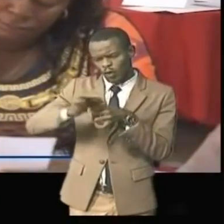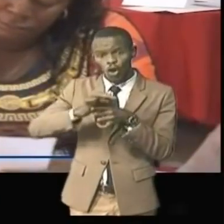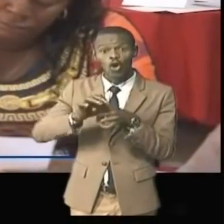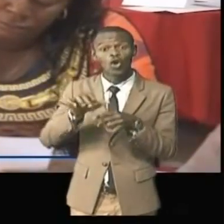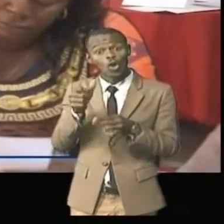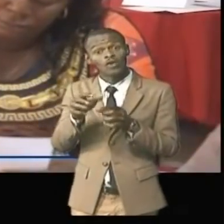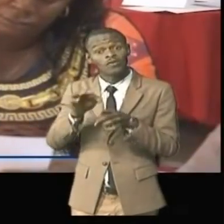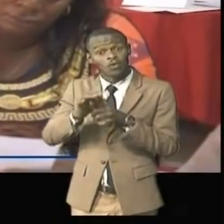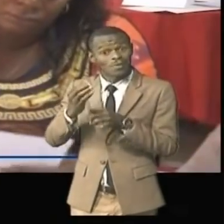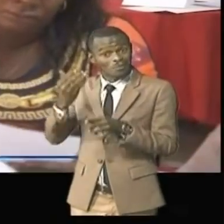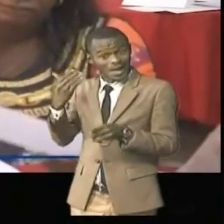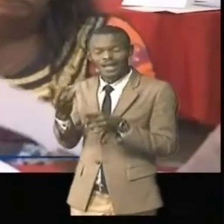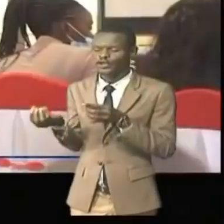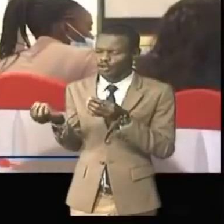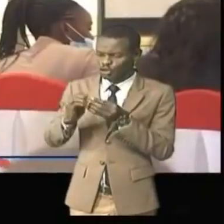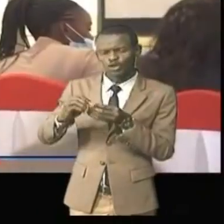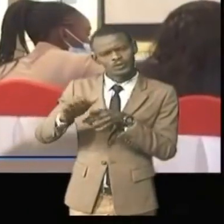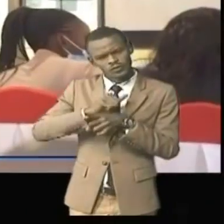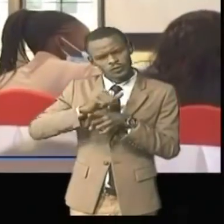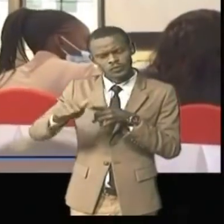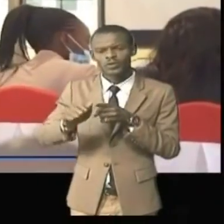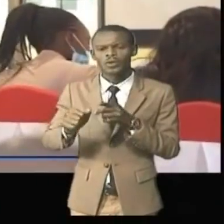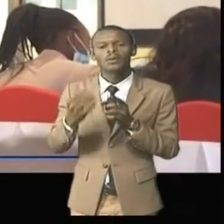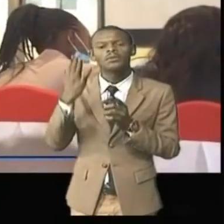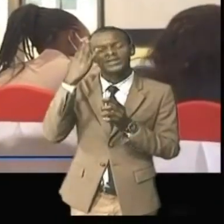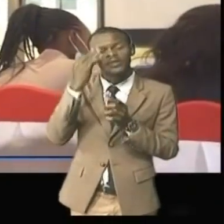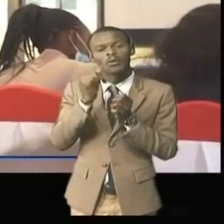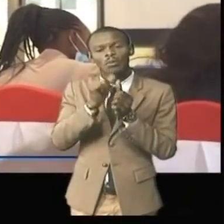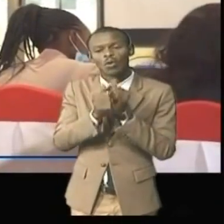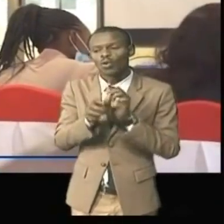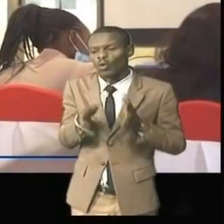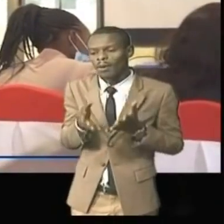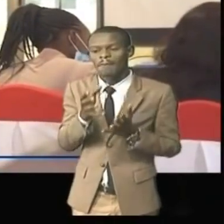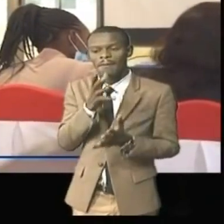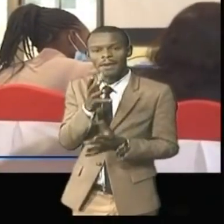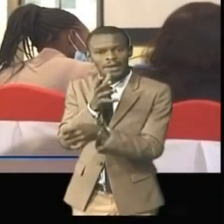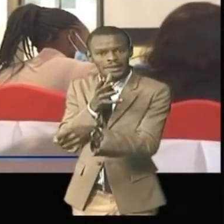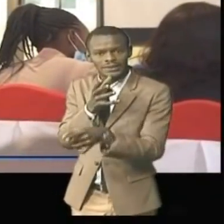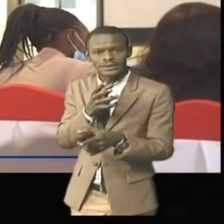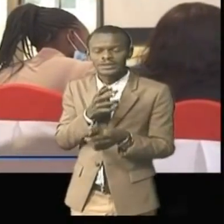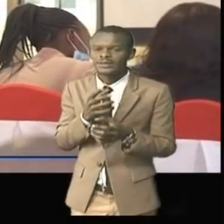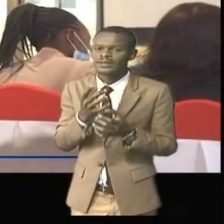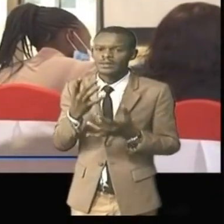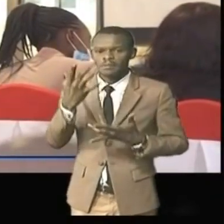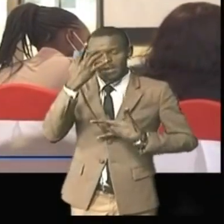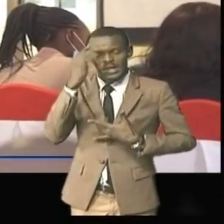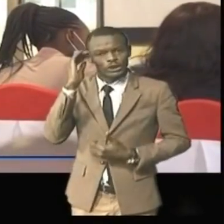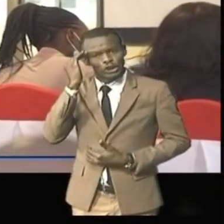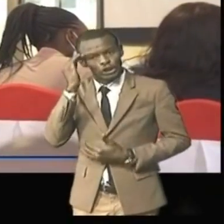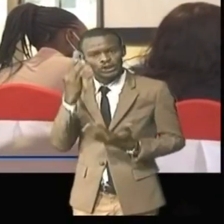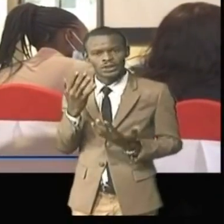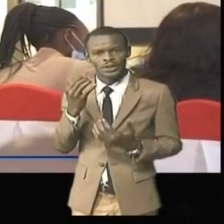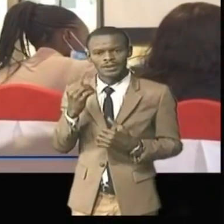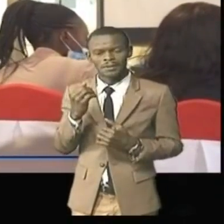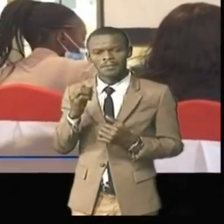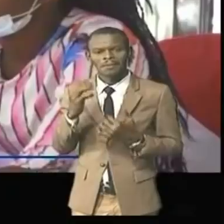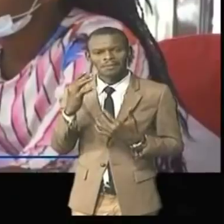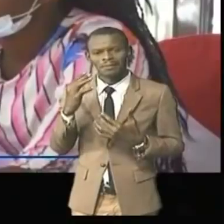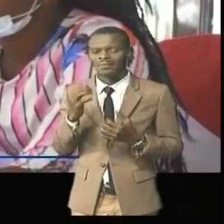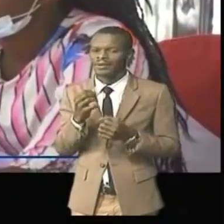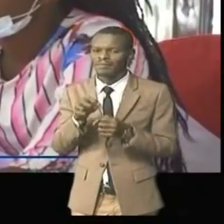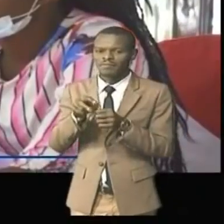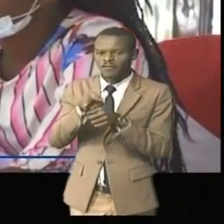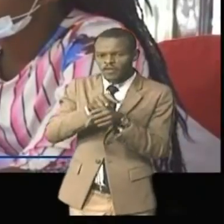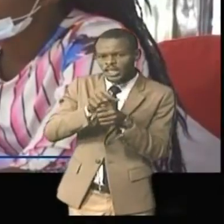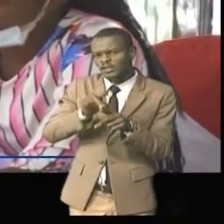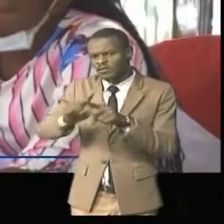transmission du VIH et la prise en charge des infections sexuellement transmissibles, spécialement chez les adolescents. La